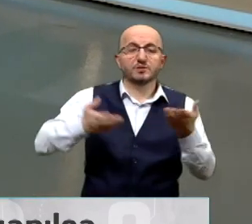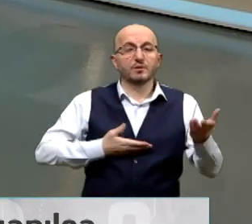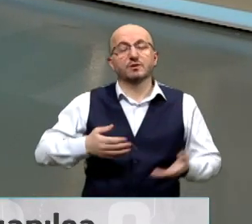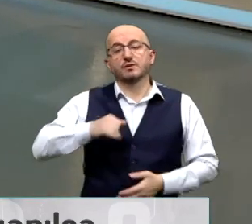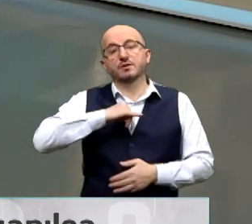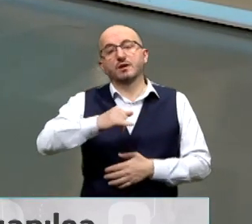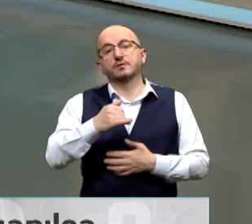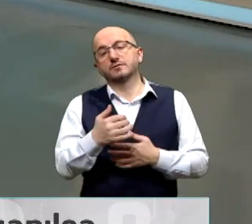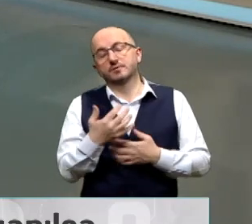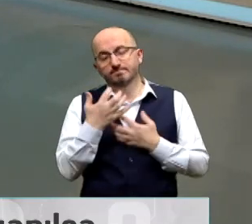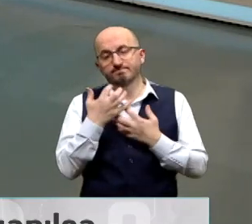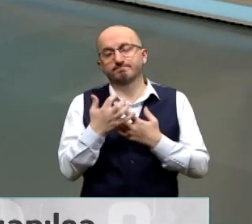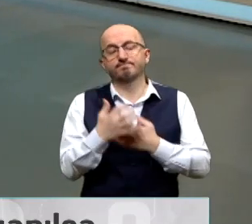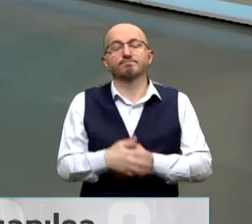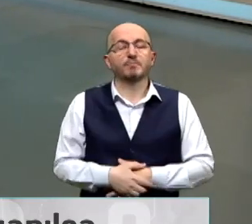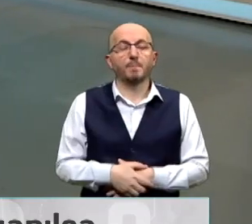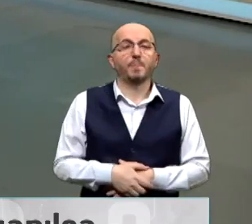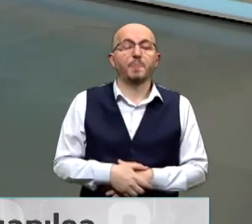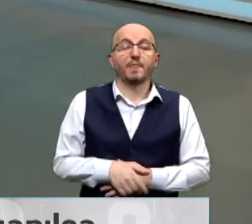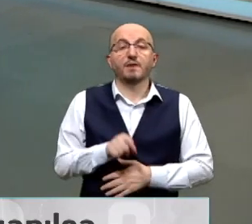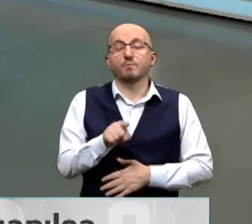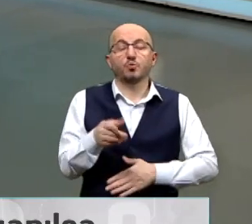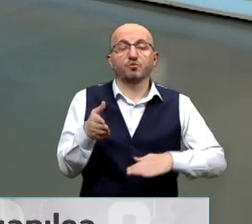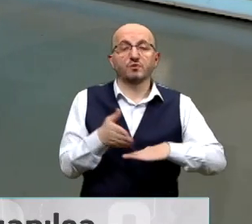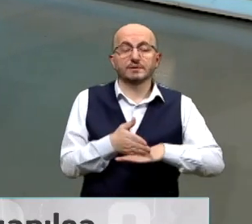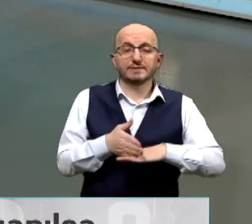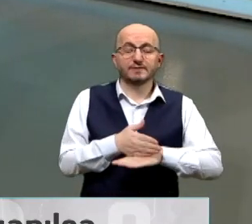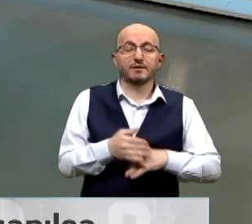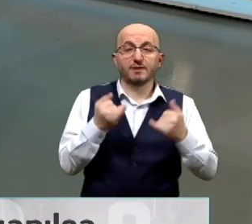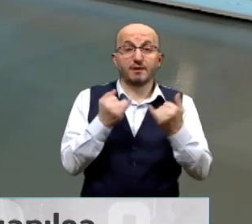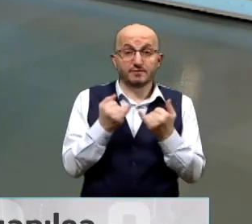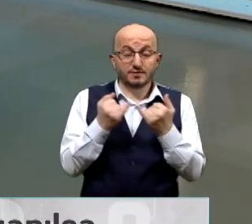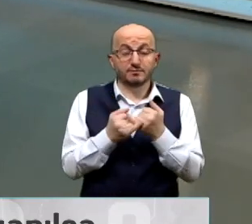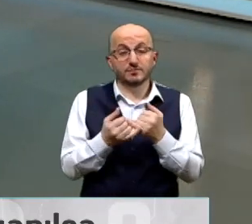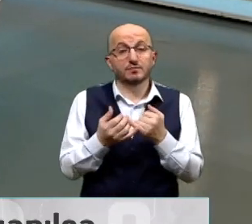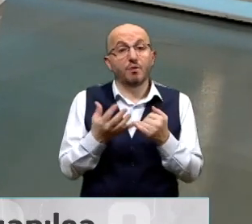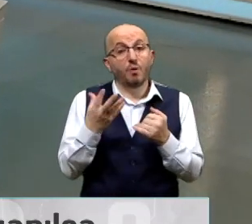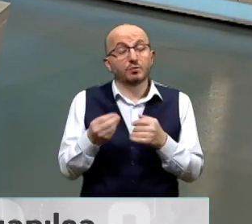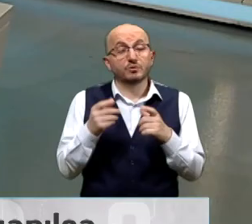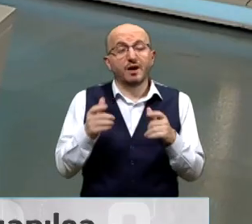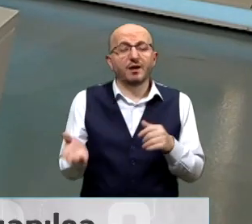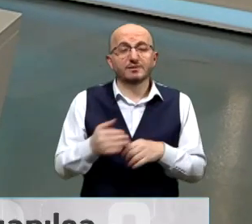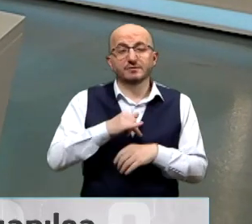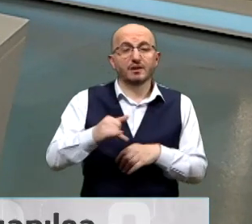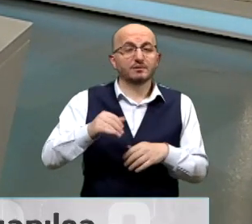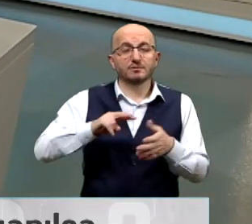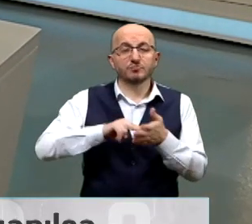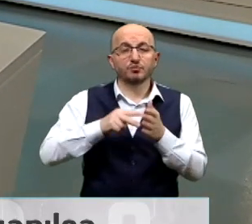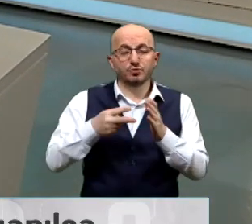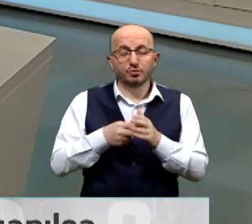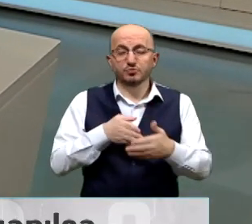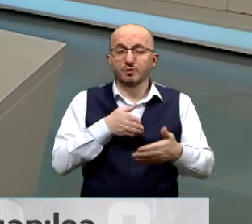ilgileniyor Dolayısıyla bu vesileyle kardeşimiz bulunduğu yerde en yakın müftülüğümüze